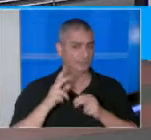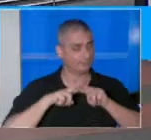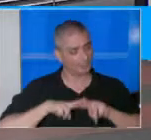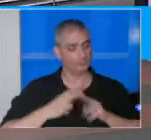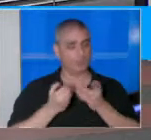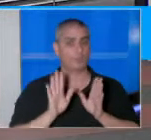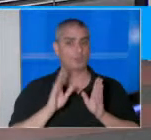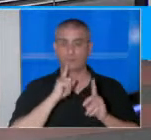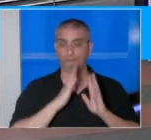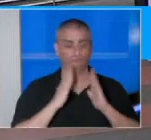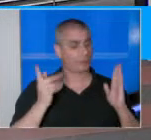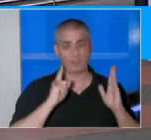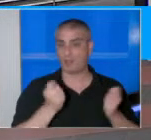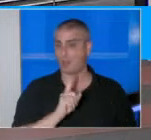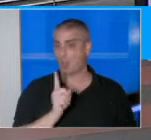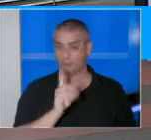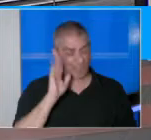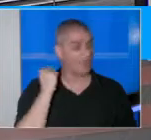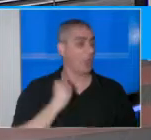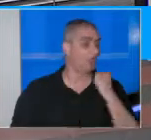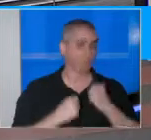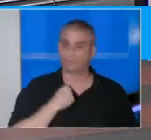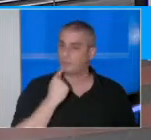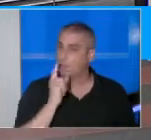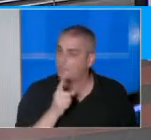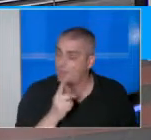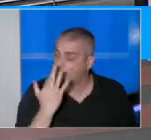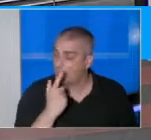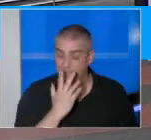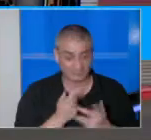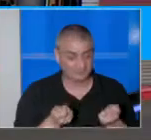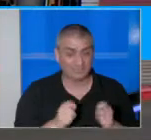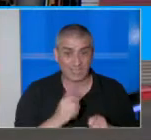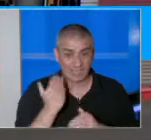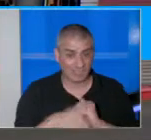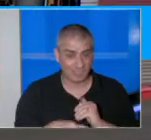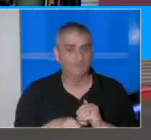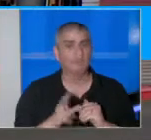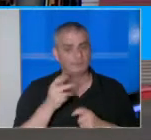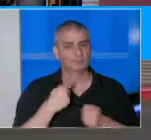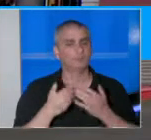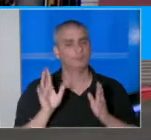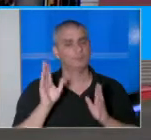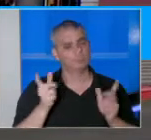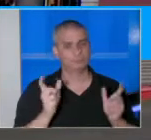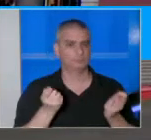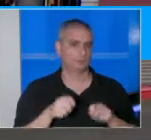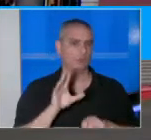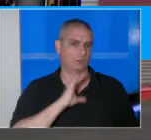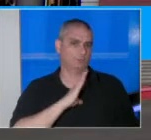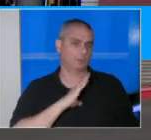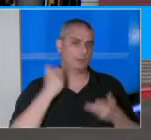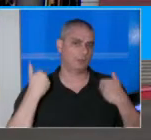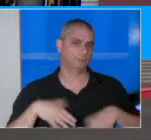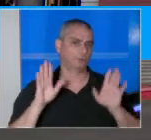להישאר פתוח במשך שנה ולא לסגור, למרות הקשיים, ואני אומר לך, ברגע שיצאו מהסגר, גם עסקים שיפתחו, ייסגרו ועלולים להיות בסכנה